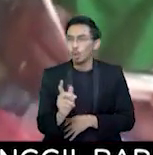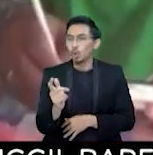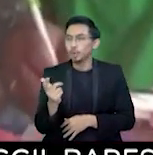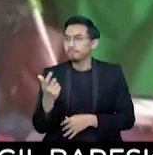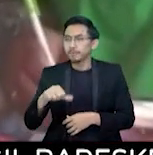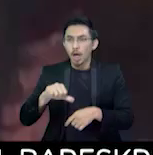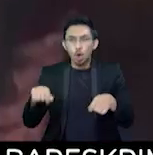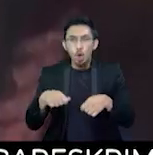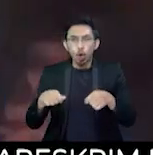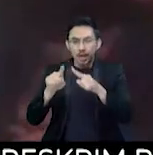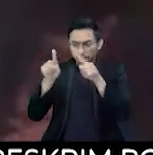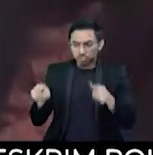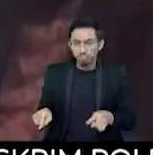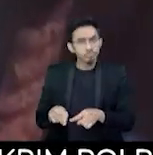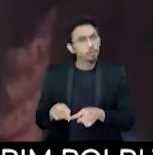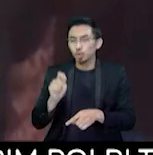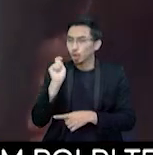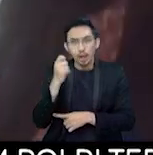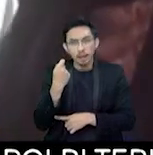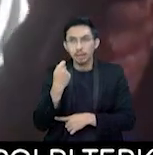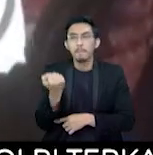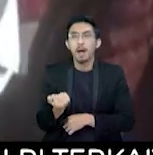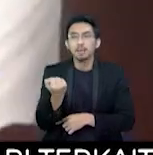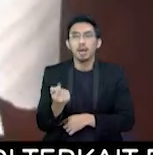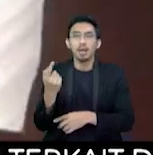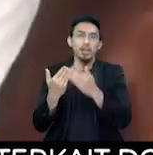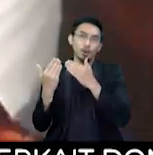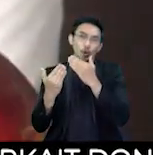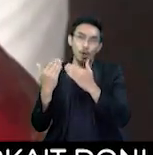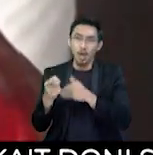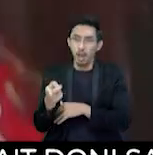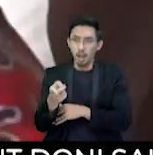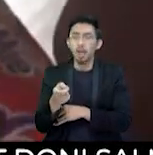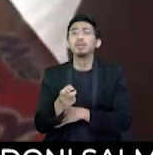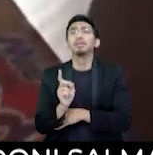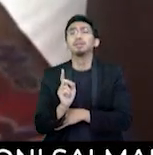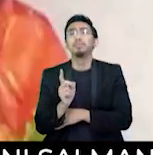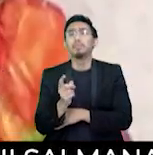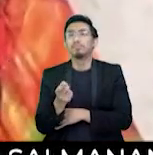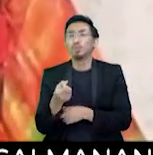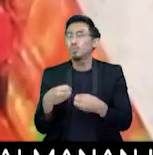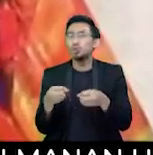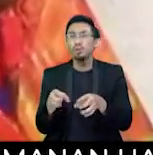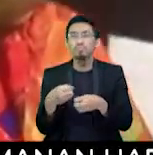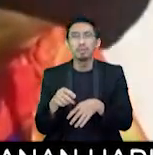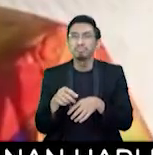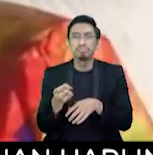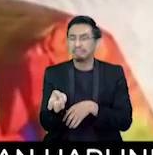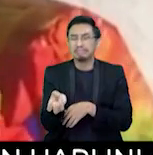di pasar tradisional darurat Klaten Jawa Tengah misalnya hanya beberapa pedagang yang menjual minyak goreng kemasan